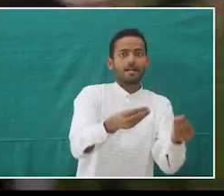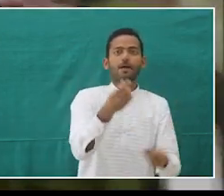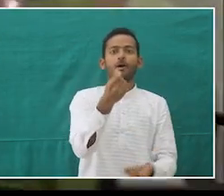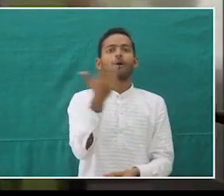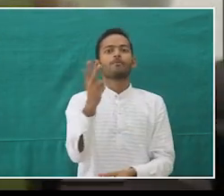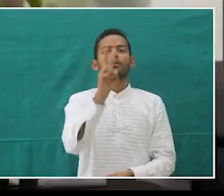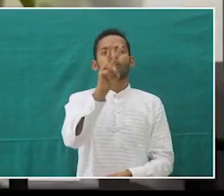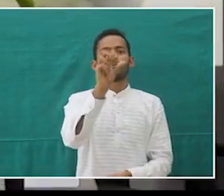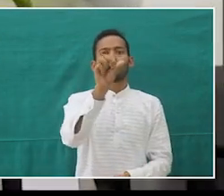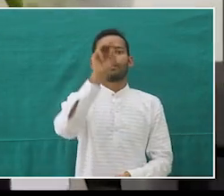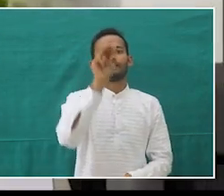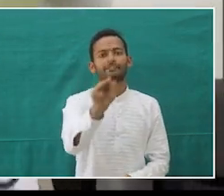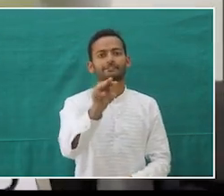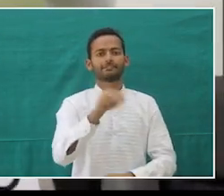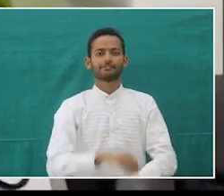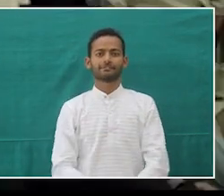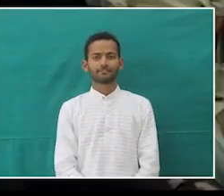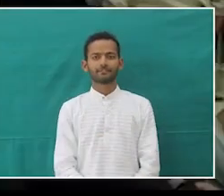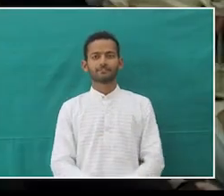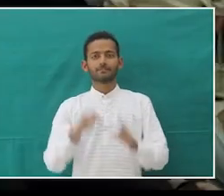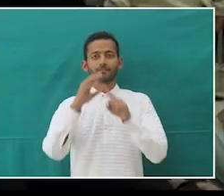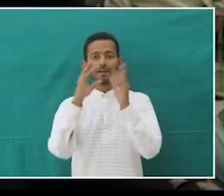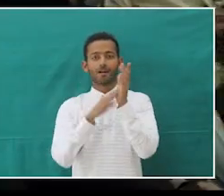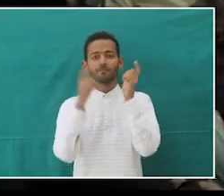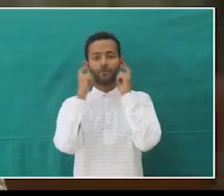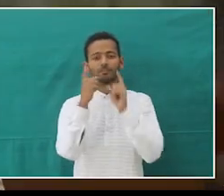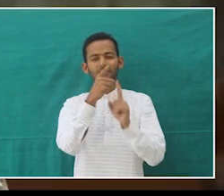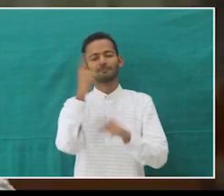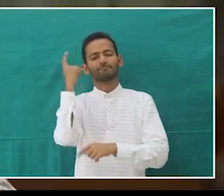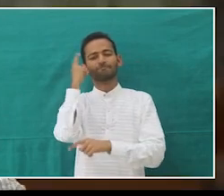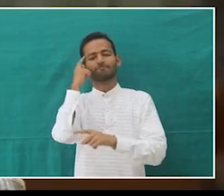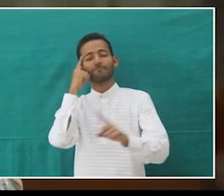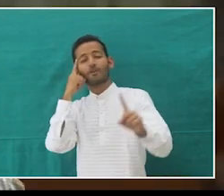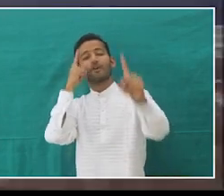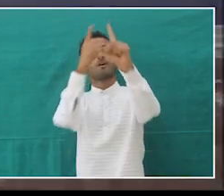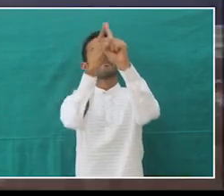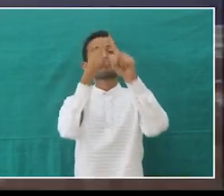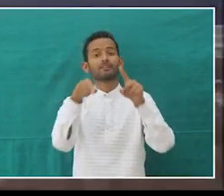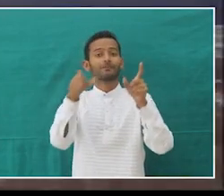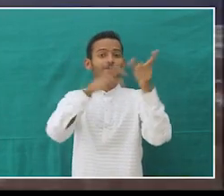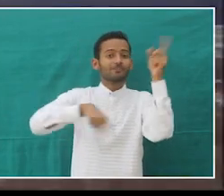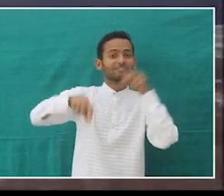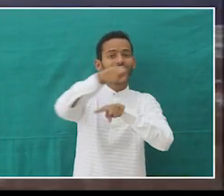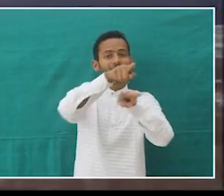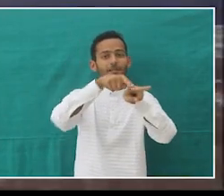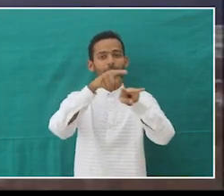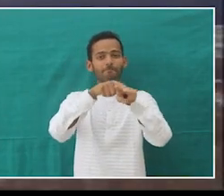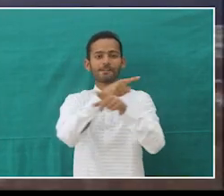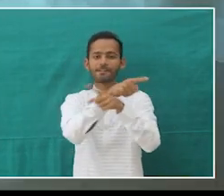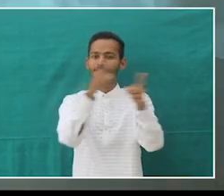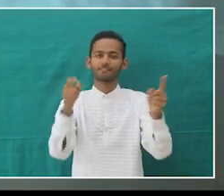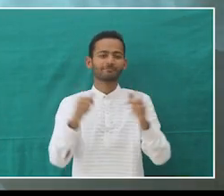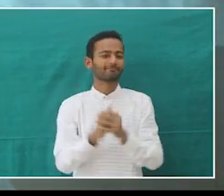29000 में मिलने लगी है धन मंत्री श्री नरेंद्र मोदी जी का एक सपना था